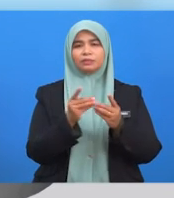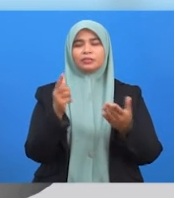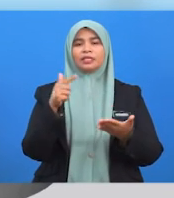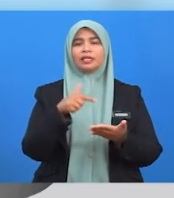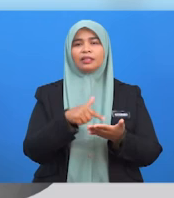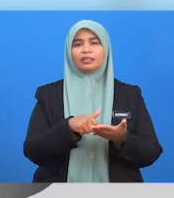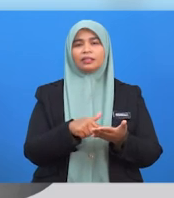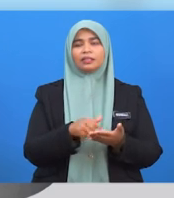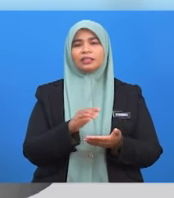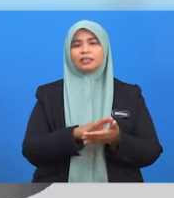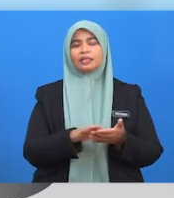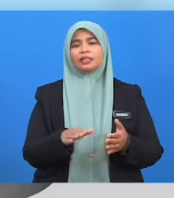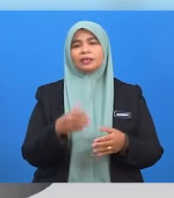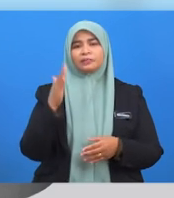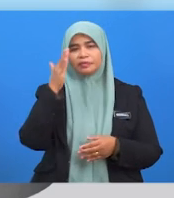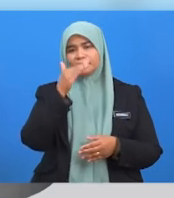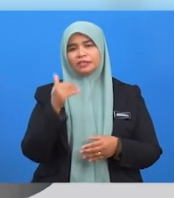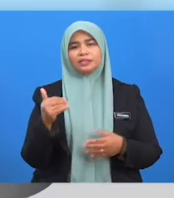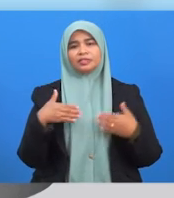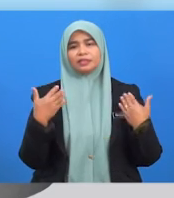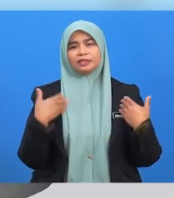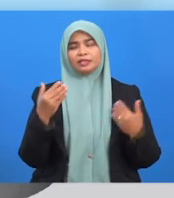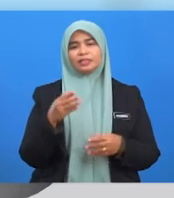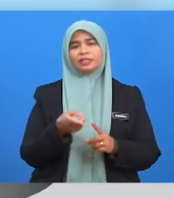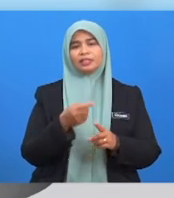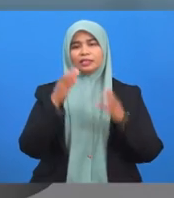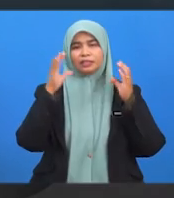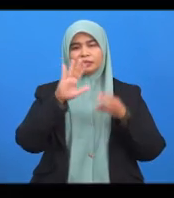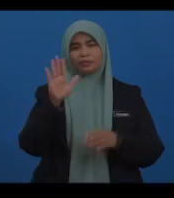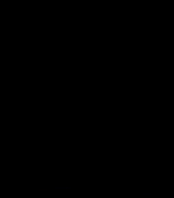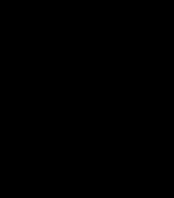berjumpa lagi. Salam ceria dari Cikgu. Bye.